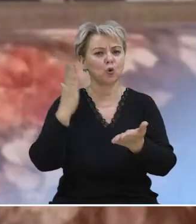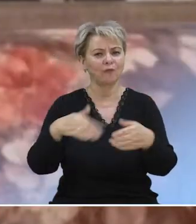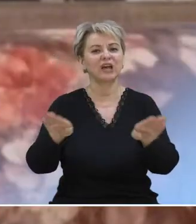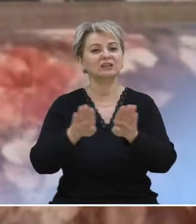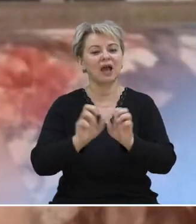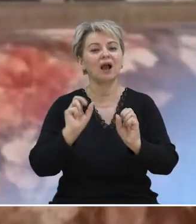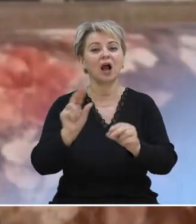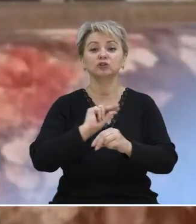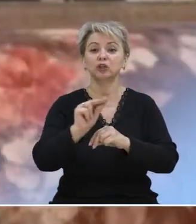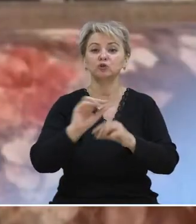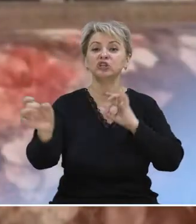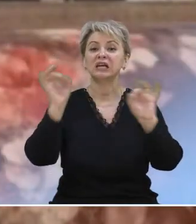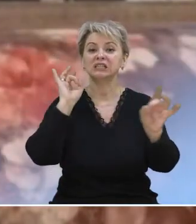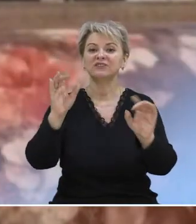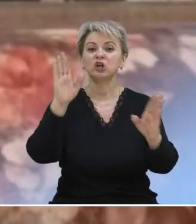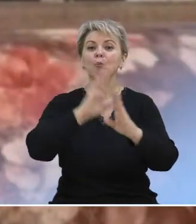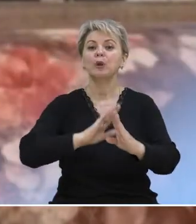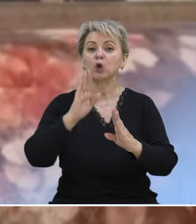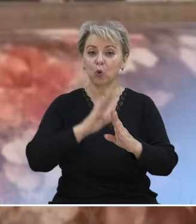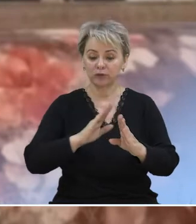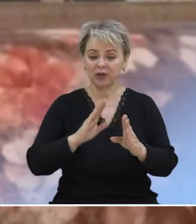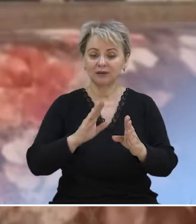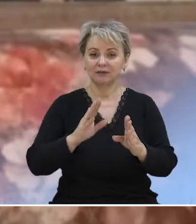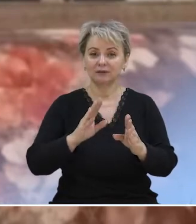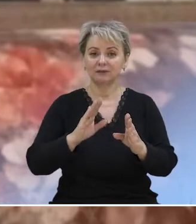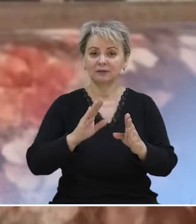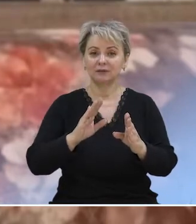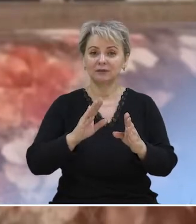звучат ровно так, как их научила звучать природа.